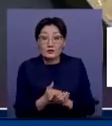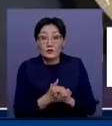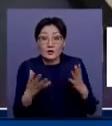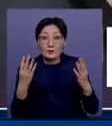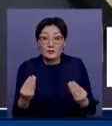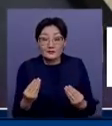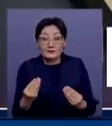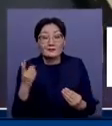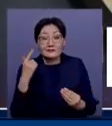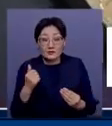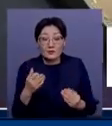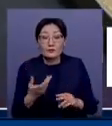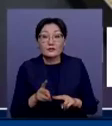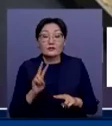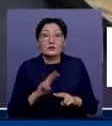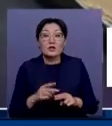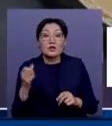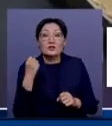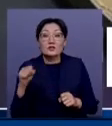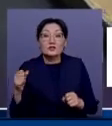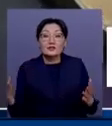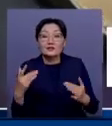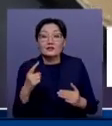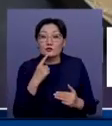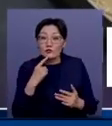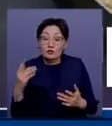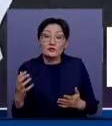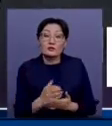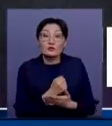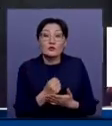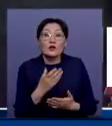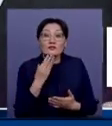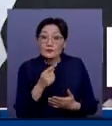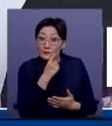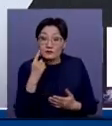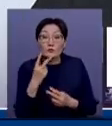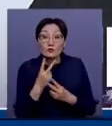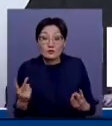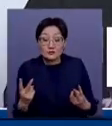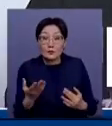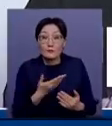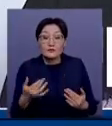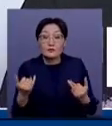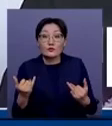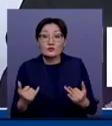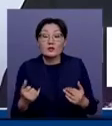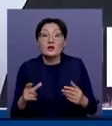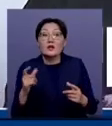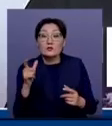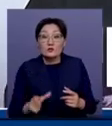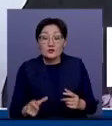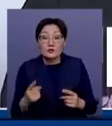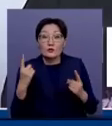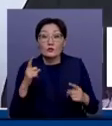қадірін жақсы біледі. Себебі жеңістің қандай қиындықпен келгенін өз көзімен көрді. Біздің бүгінгі кейіпкеріміз